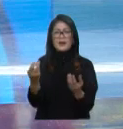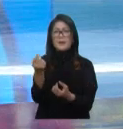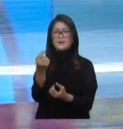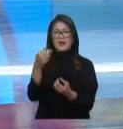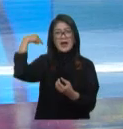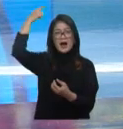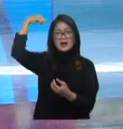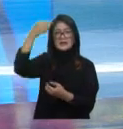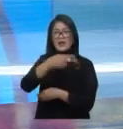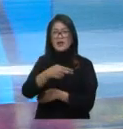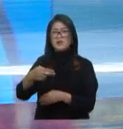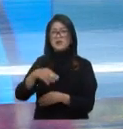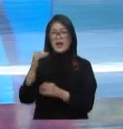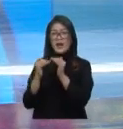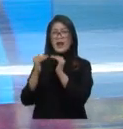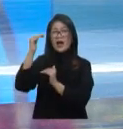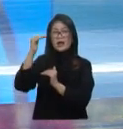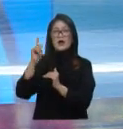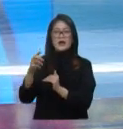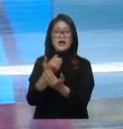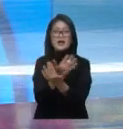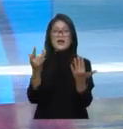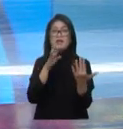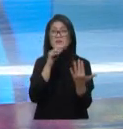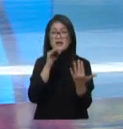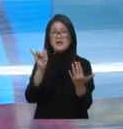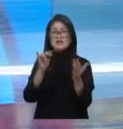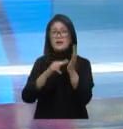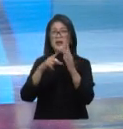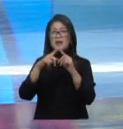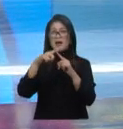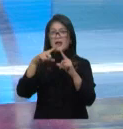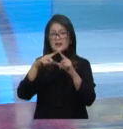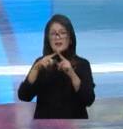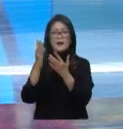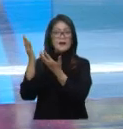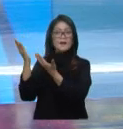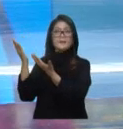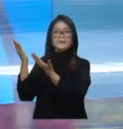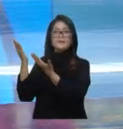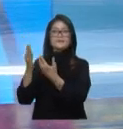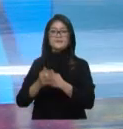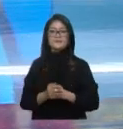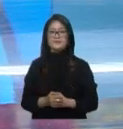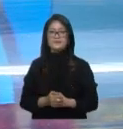Indonesia justru naik? Berikut kita simak bersama Rakyat Bicara bersama dengan Nata Arman dan juru kamera Jemmy